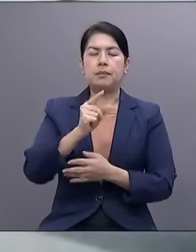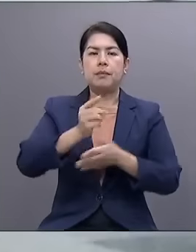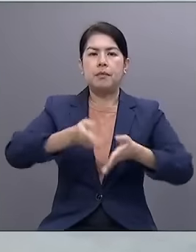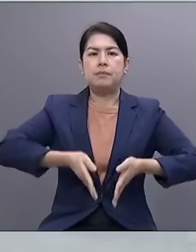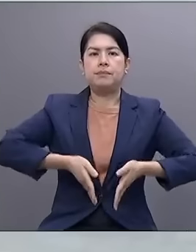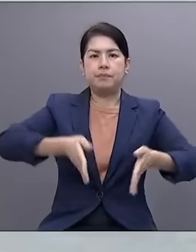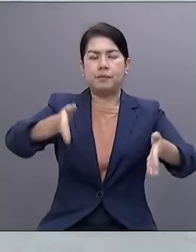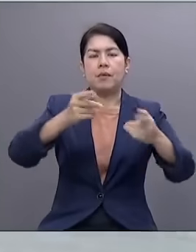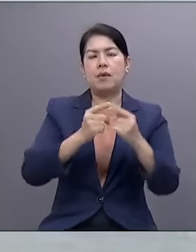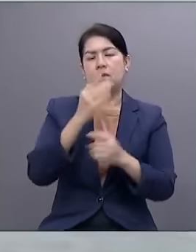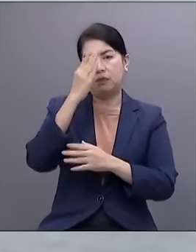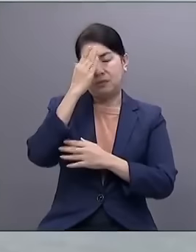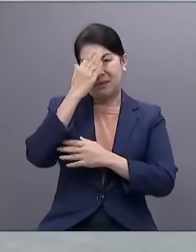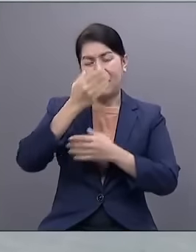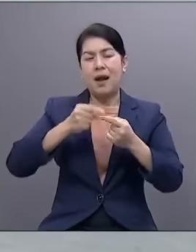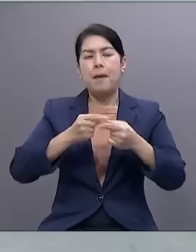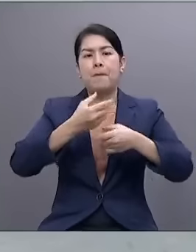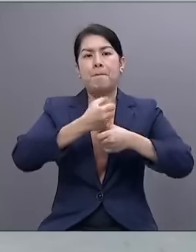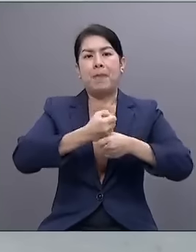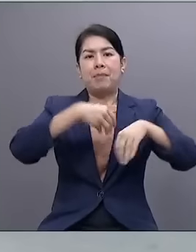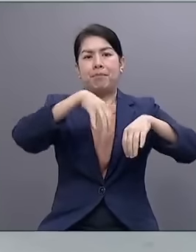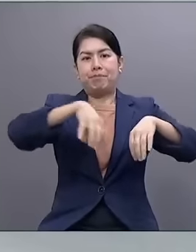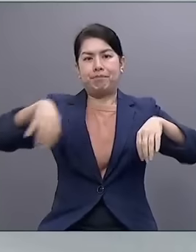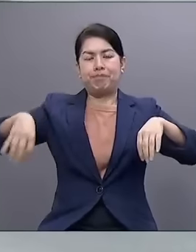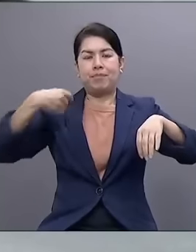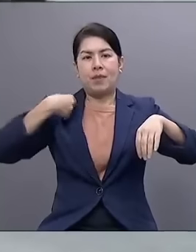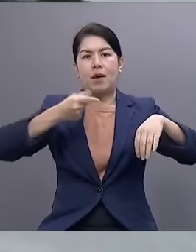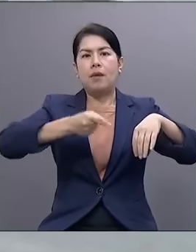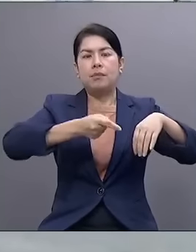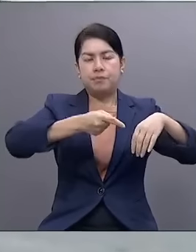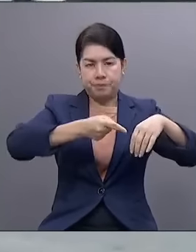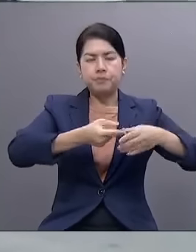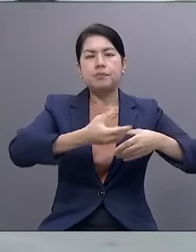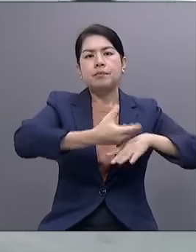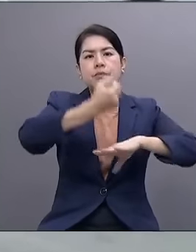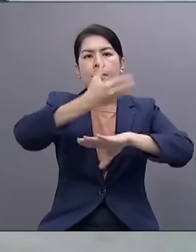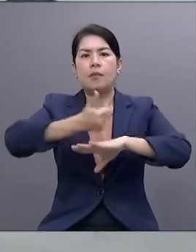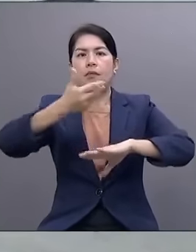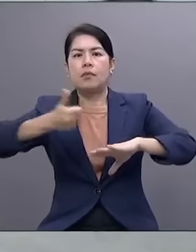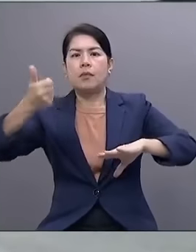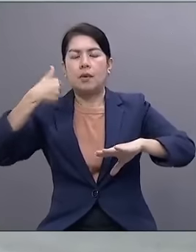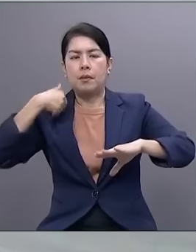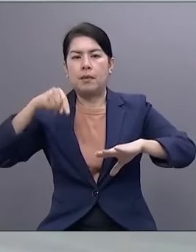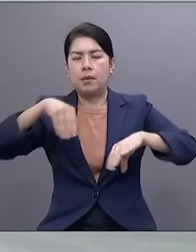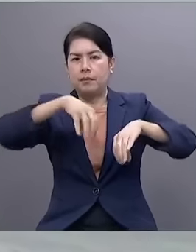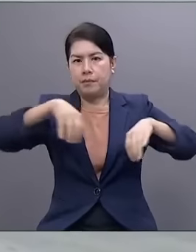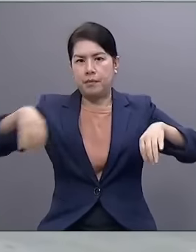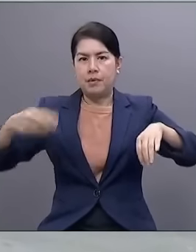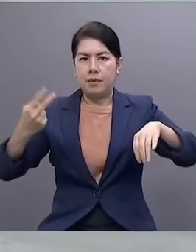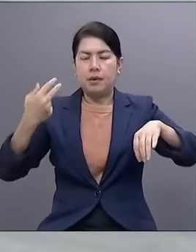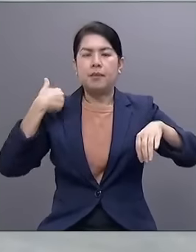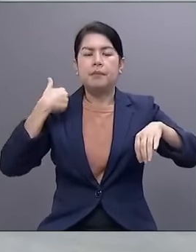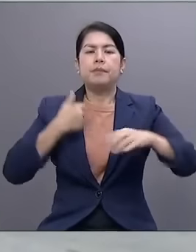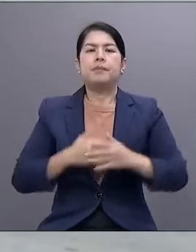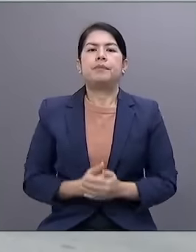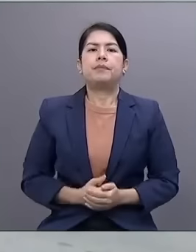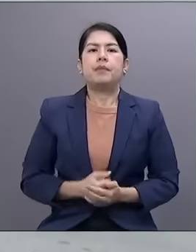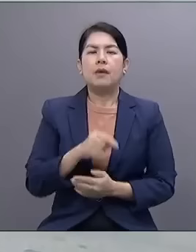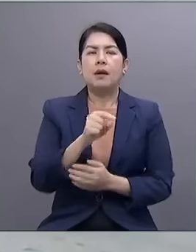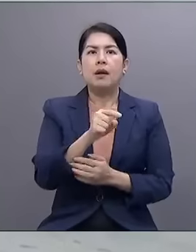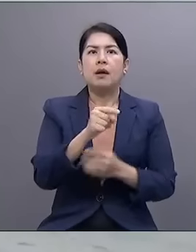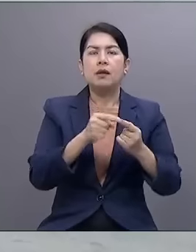ระปรางนะครับหรือว่าพระปราง3ยอดนะครับฝั่งขวามือของผมเป็นจุดที่ฝูงลิงจากตึกชโยวานิชอาศัยอยู่ครับส่วน